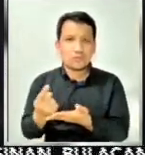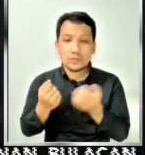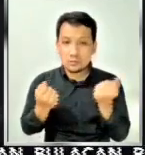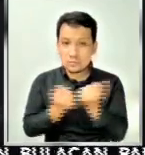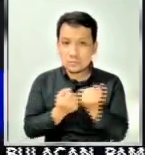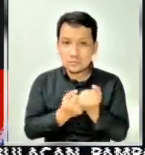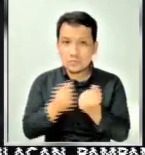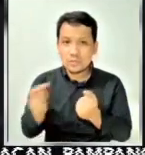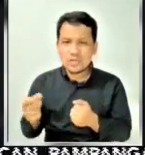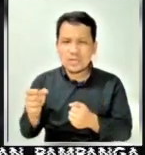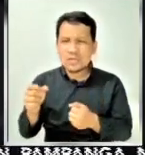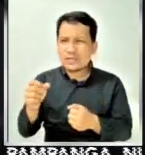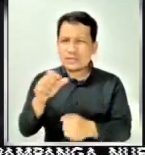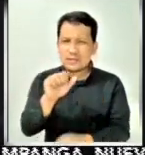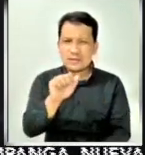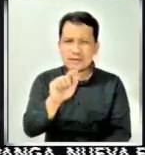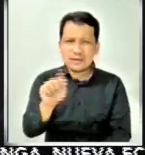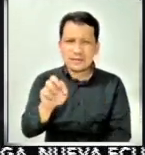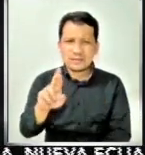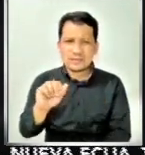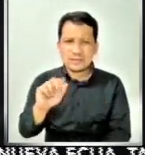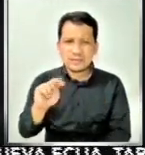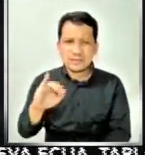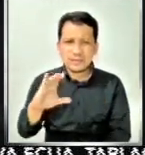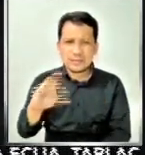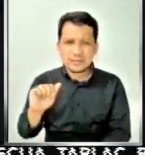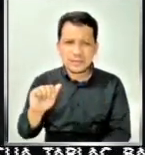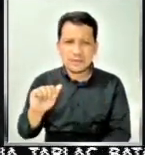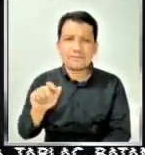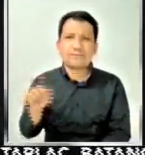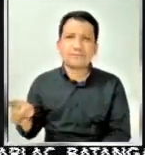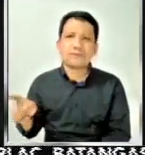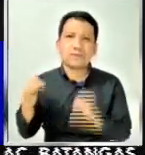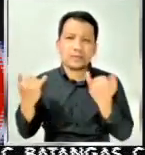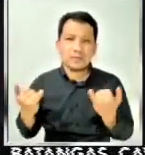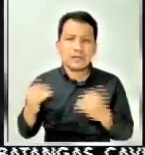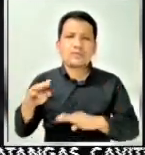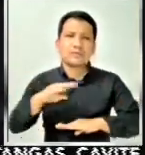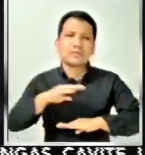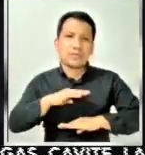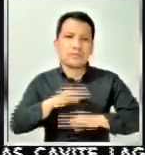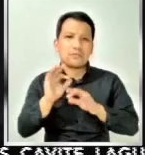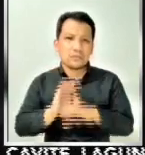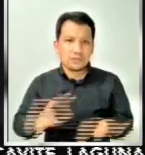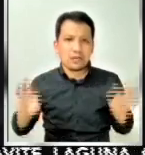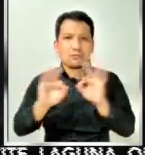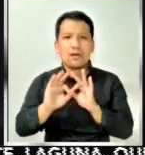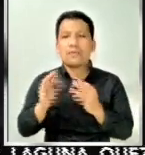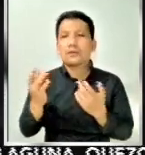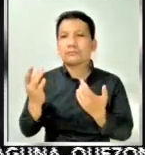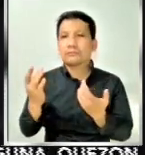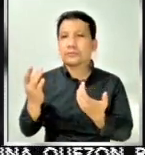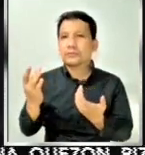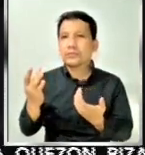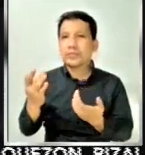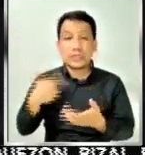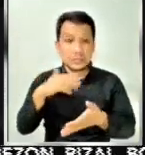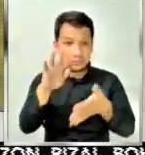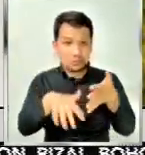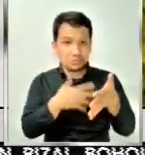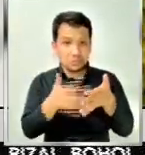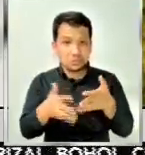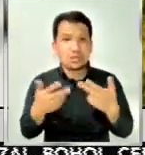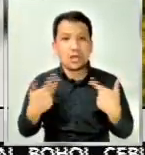AstraZeneca sa araw na ito ay sapat, sapagkat meron po kaming scheduling system na